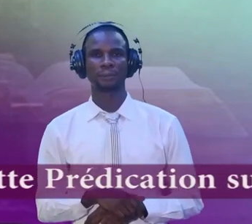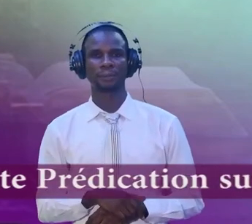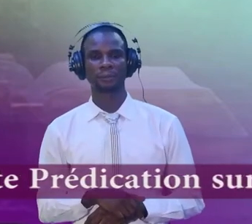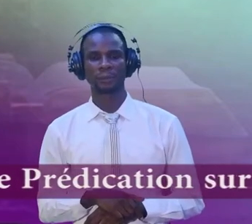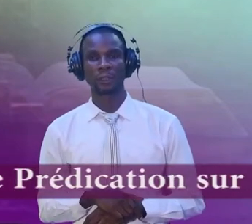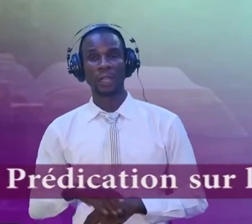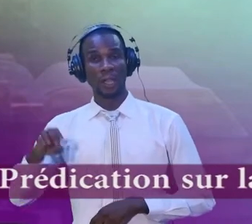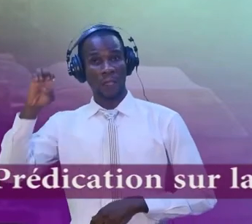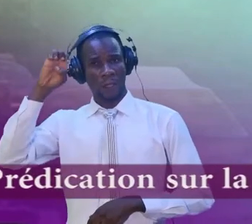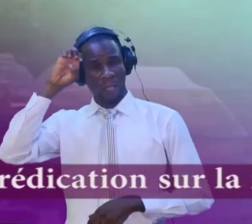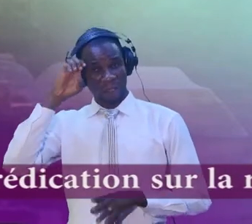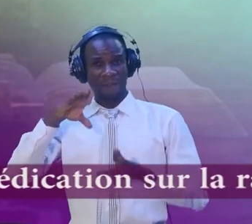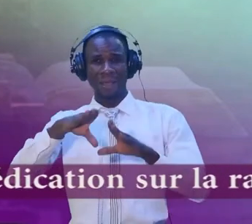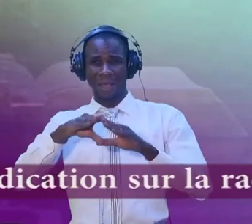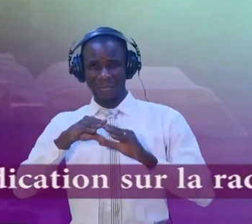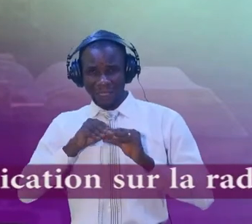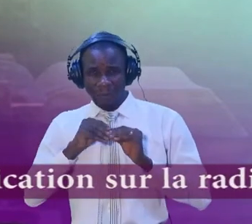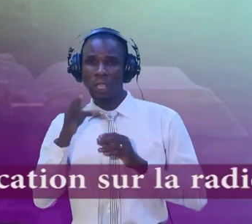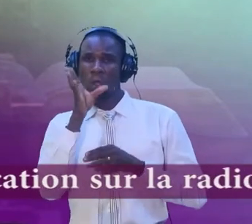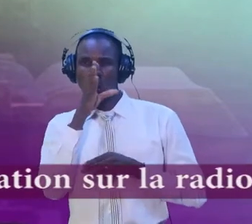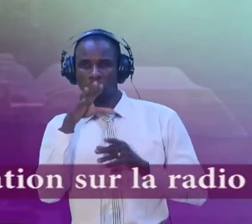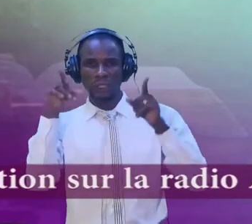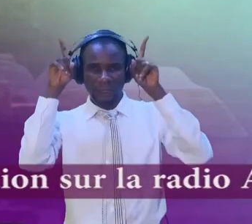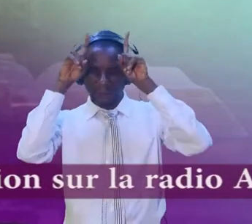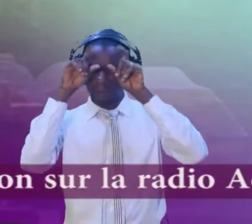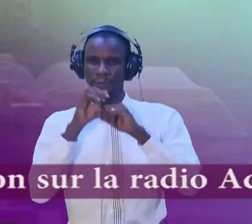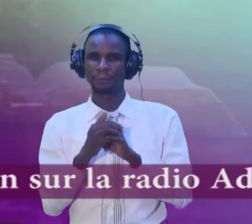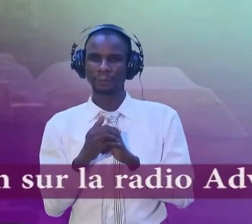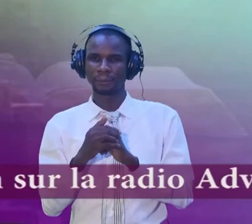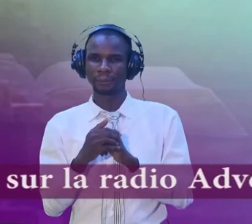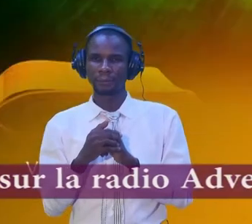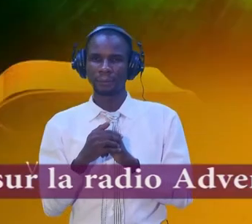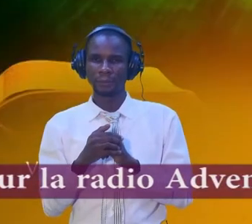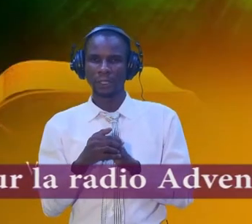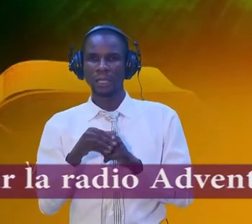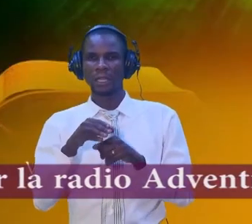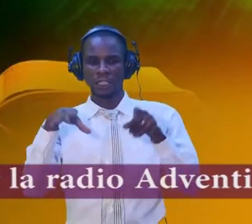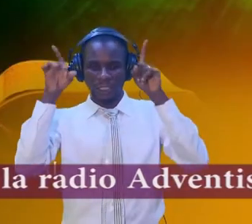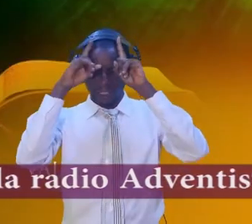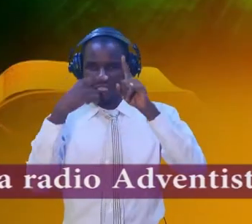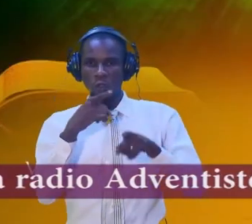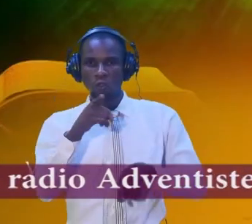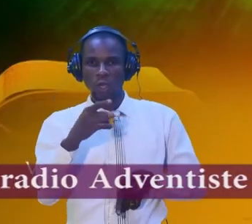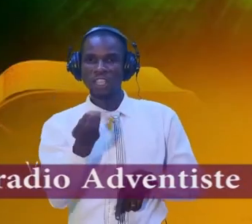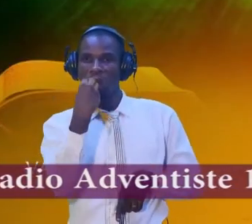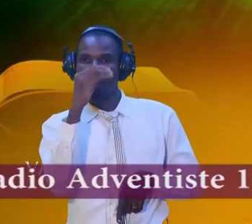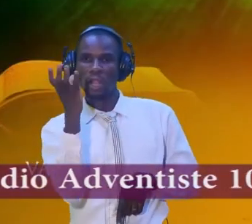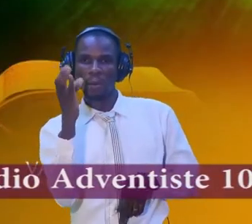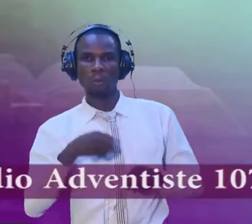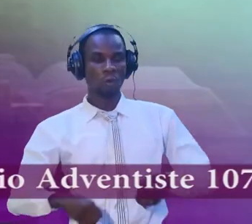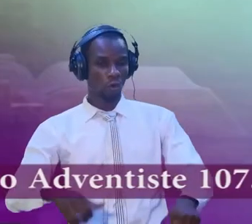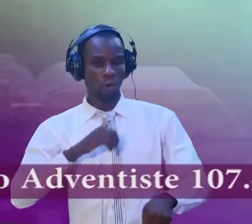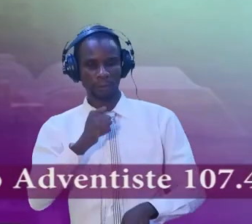Shetani ni mdanganyifu mkuu. Na Hawa akaamini uongo wa shetani aliyemwambia